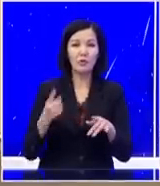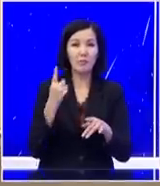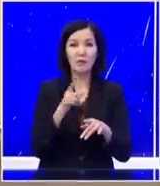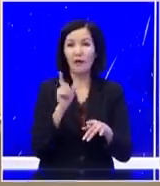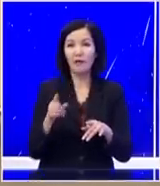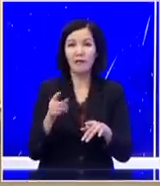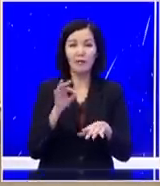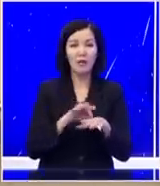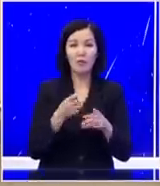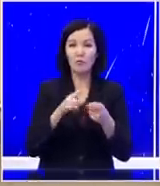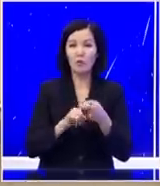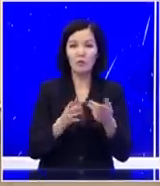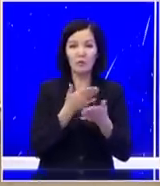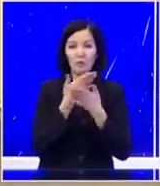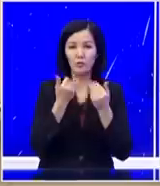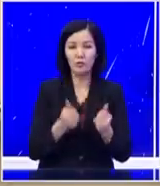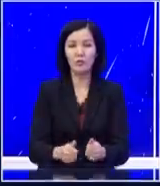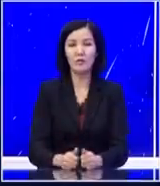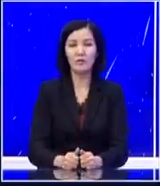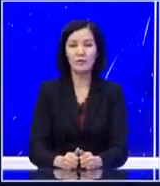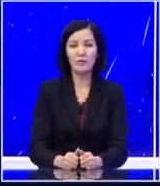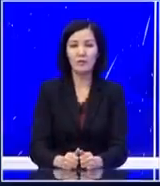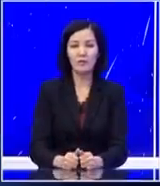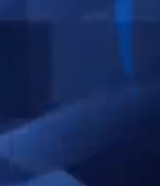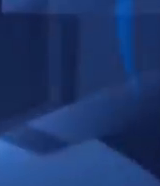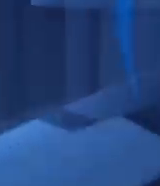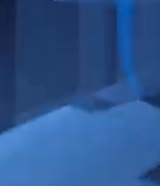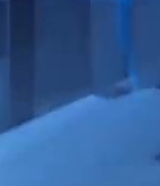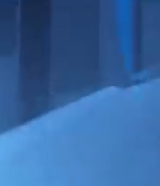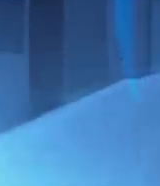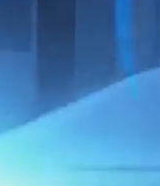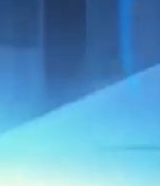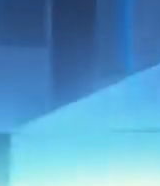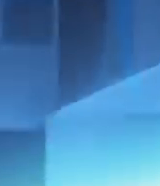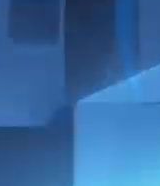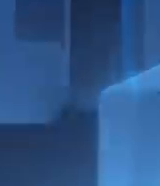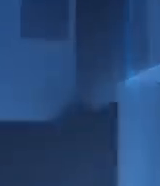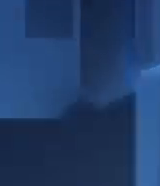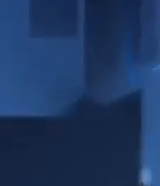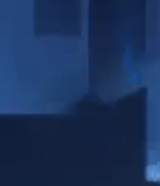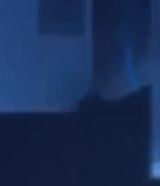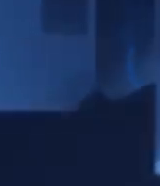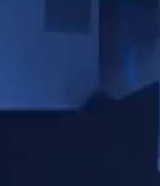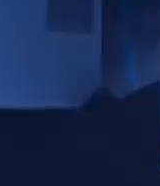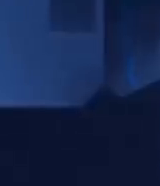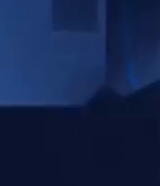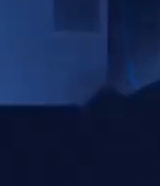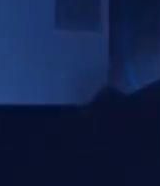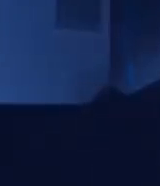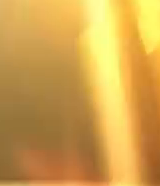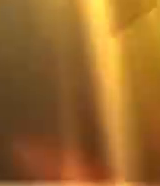адамнан аты жаман індет анықталған жоқ. Құрманжан Қасымжанұлы, Аманжол Жүнкешев, Жетісу арнасы.